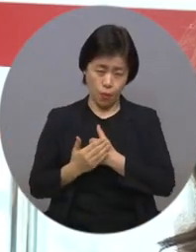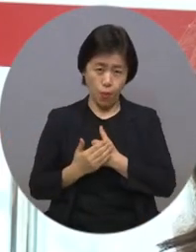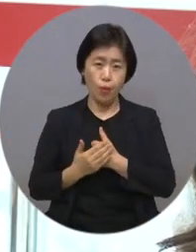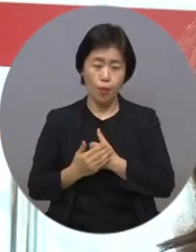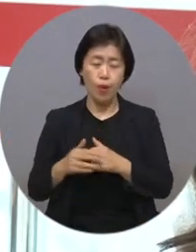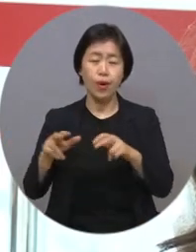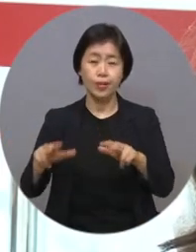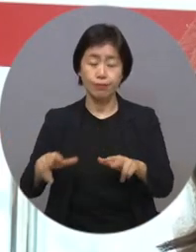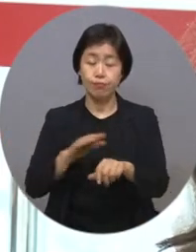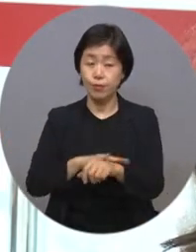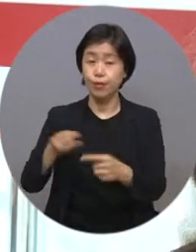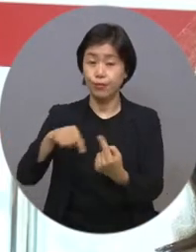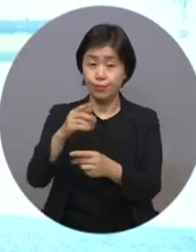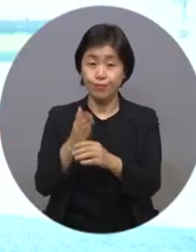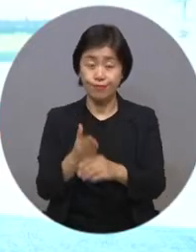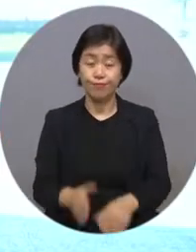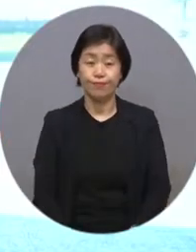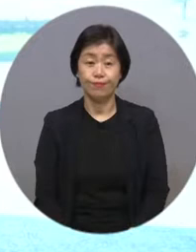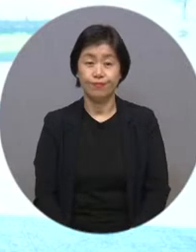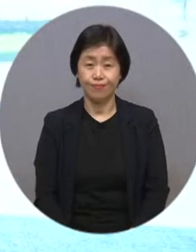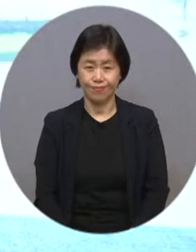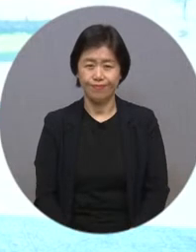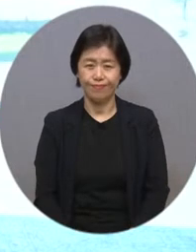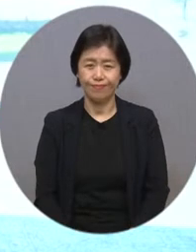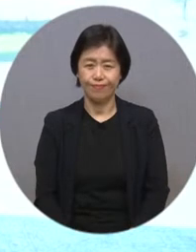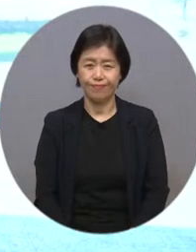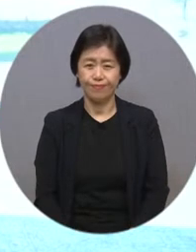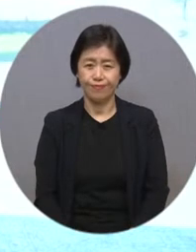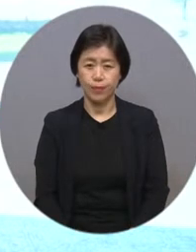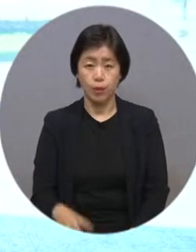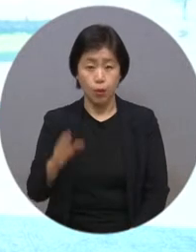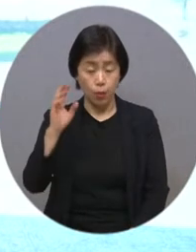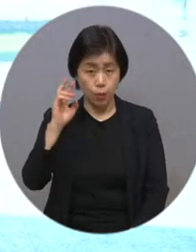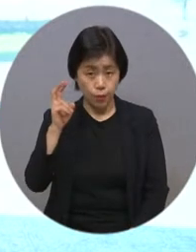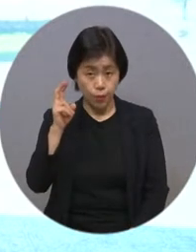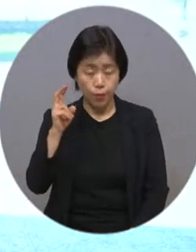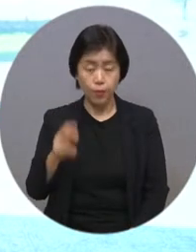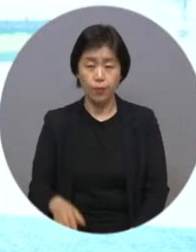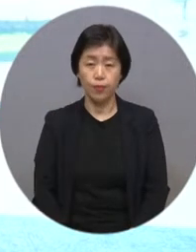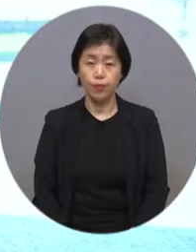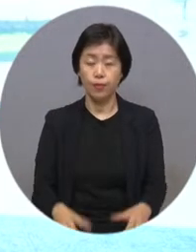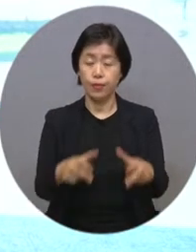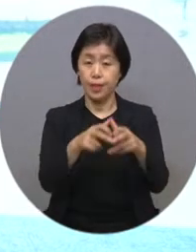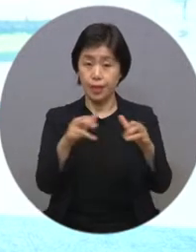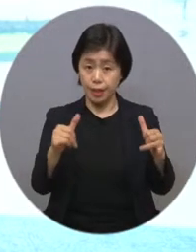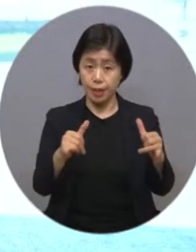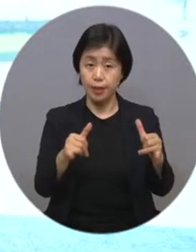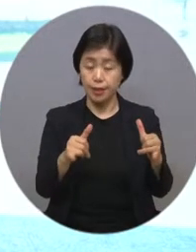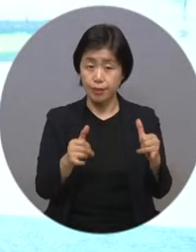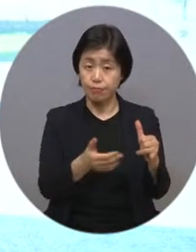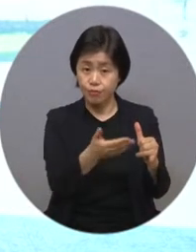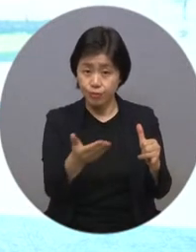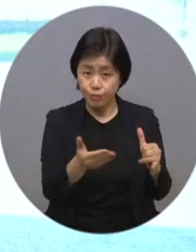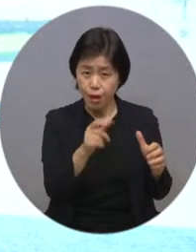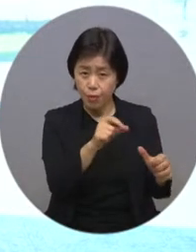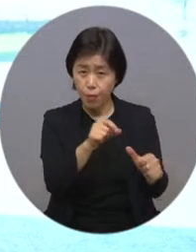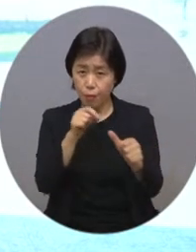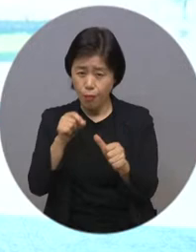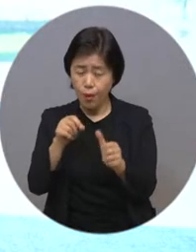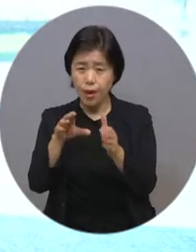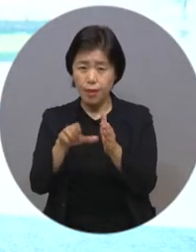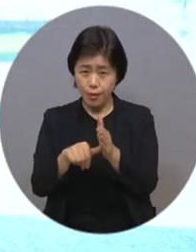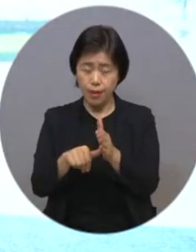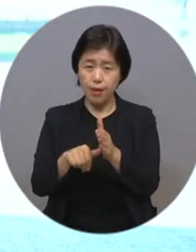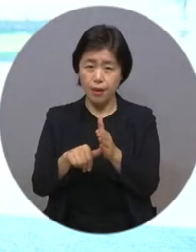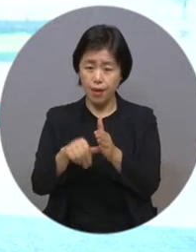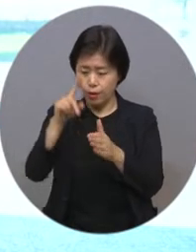구축하지 않았나 그런 생각이 듭니다. 잘 들었습니다. 그러면 혹시 이렇게 장애인분들을 고용함으로 인해서 정책적인